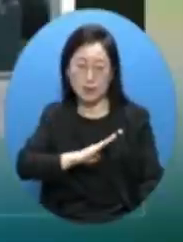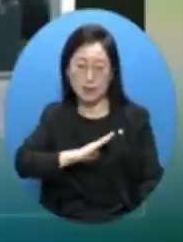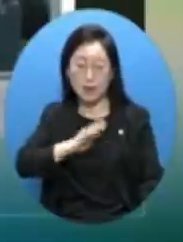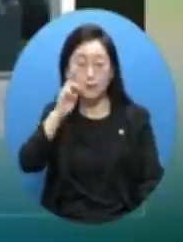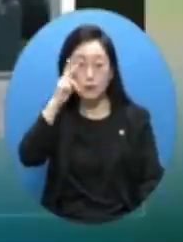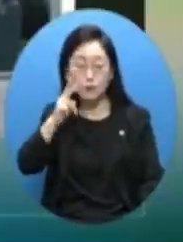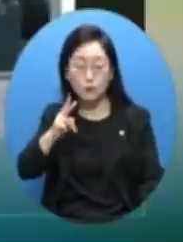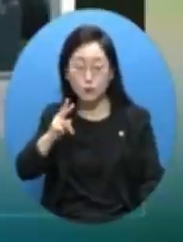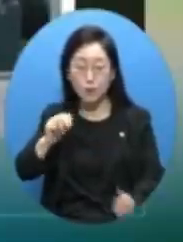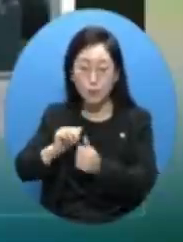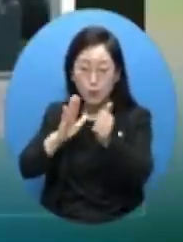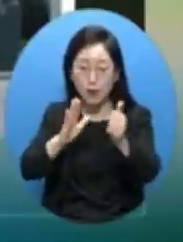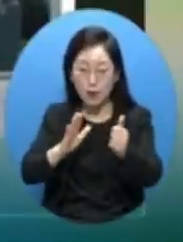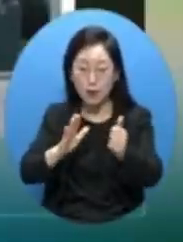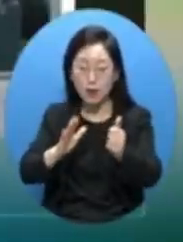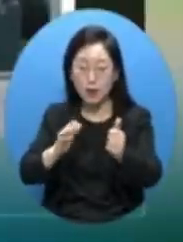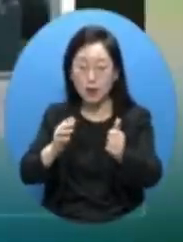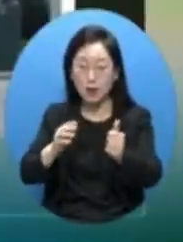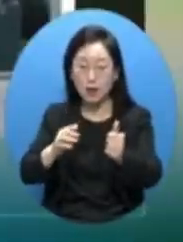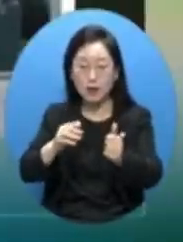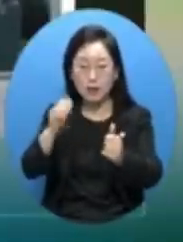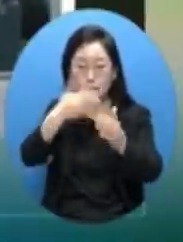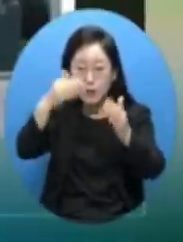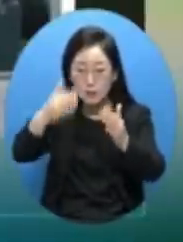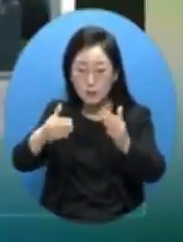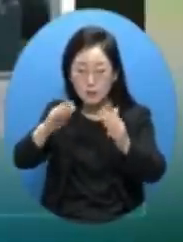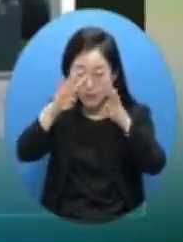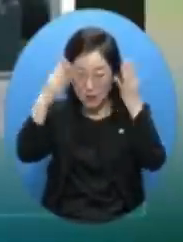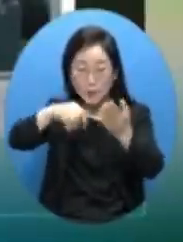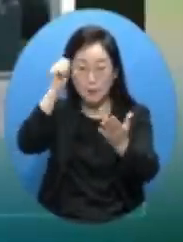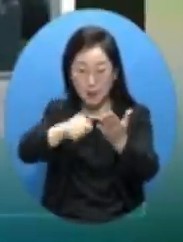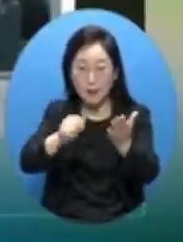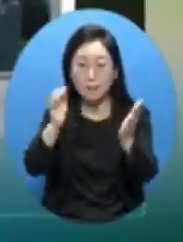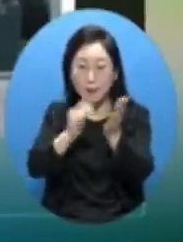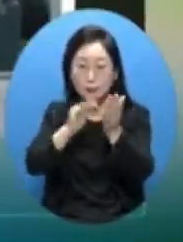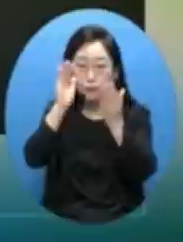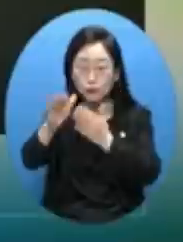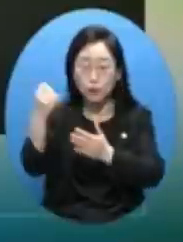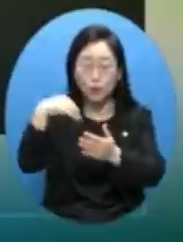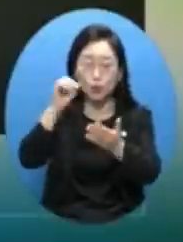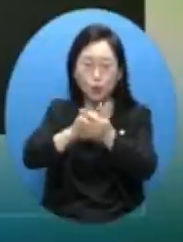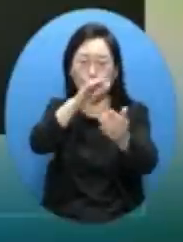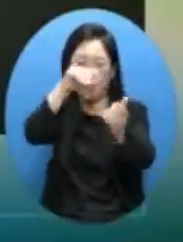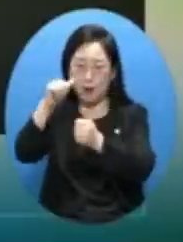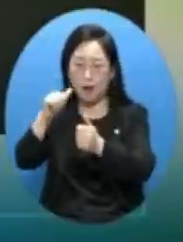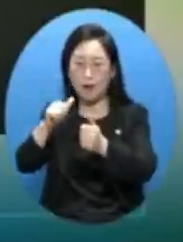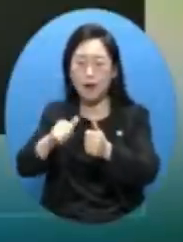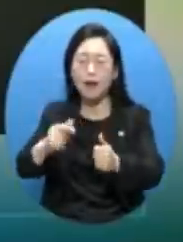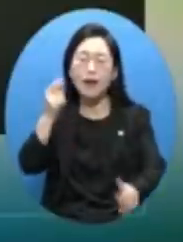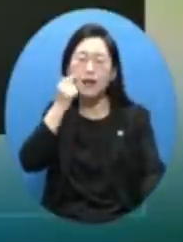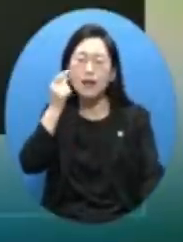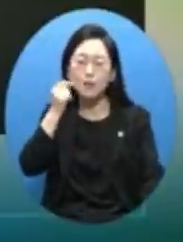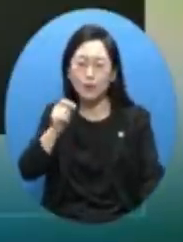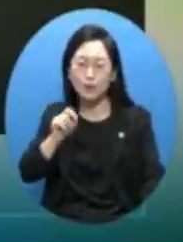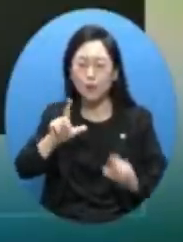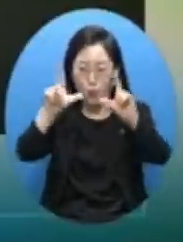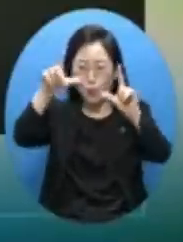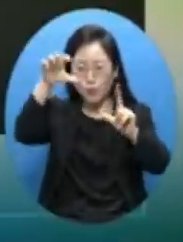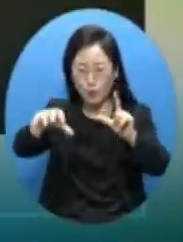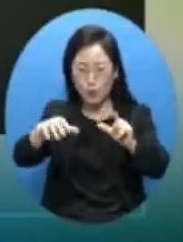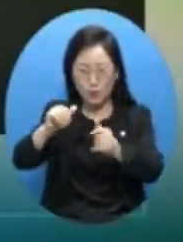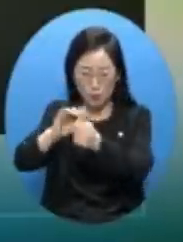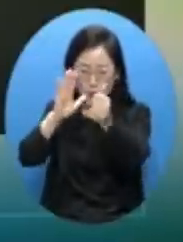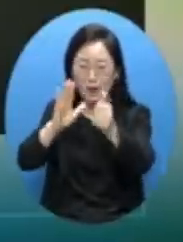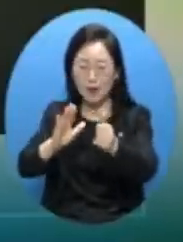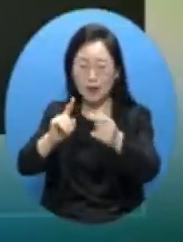마치니까 저를 다시 부르셨어요. 동경 가서 교회 지어라. 그래가지고 2000년도에 동경으로 가서 8층 건물을